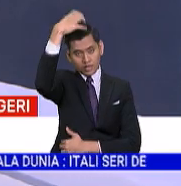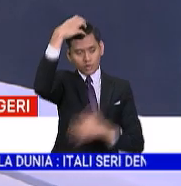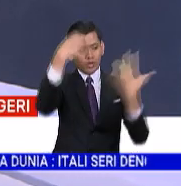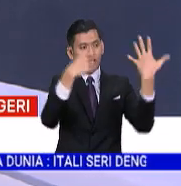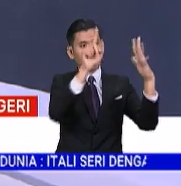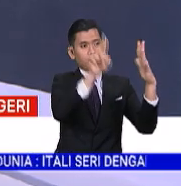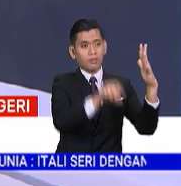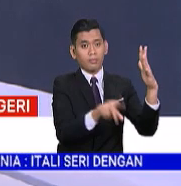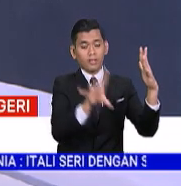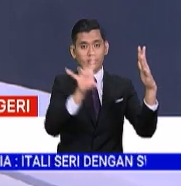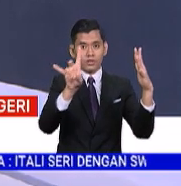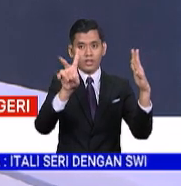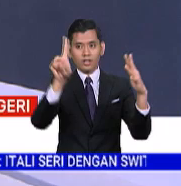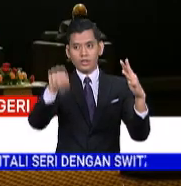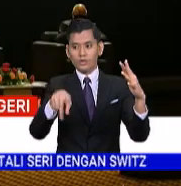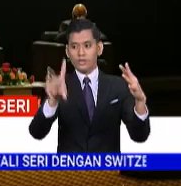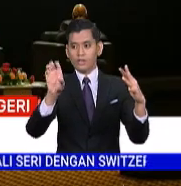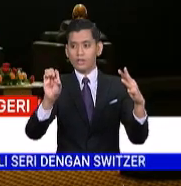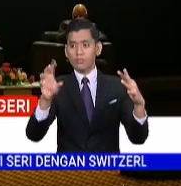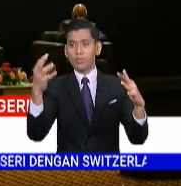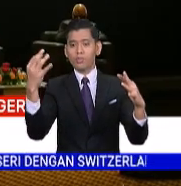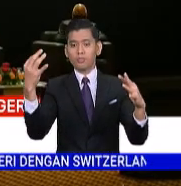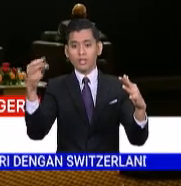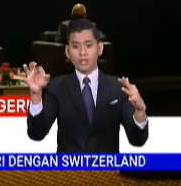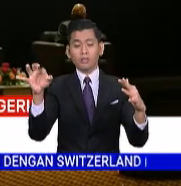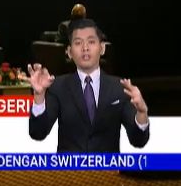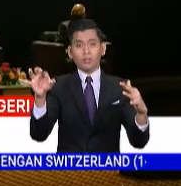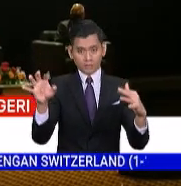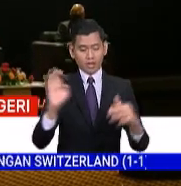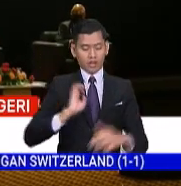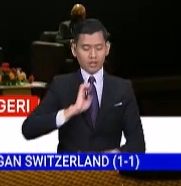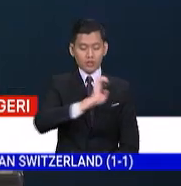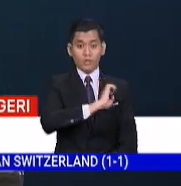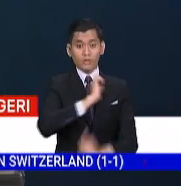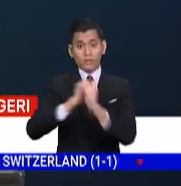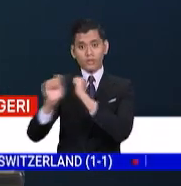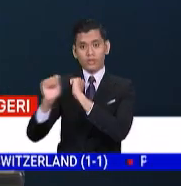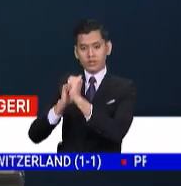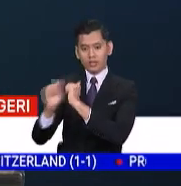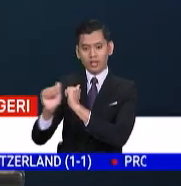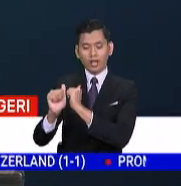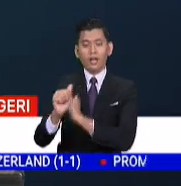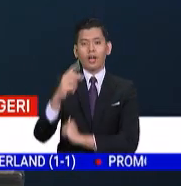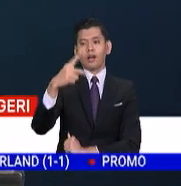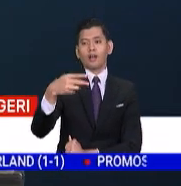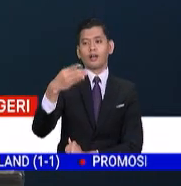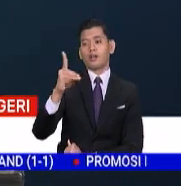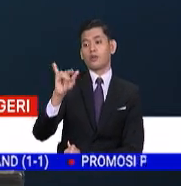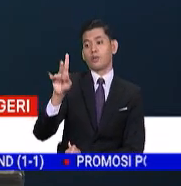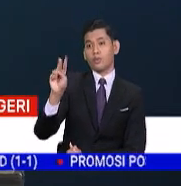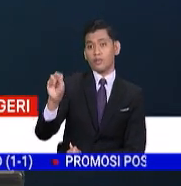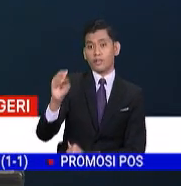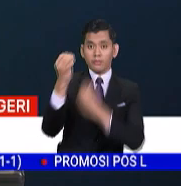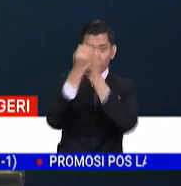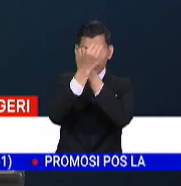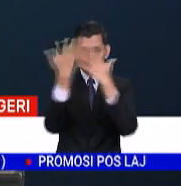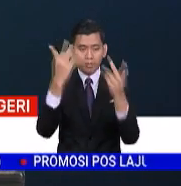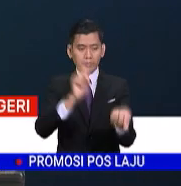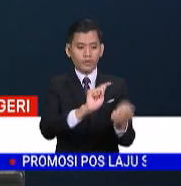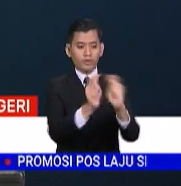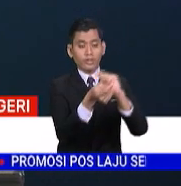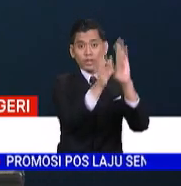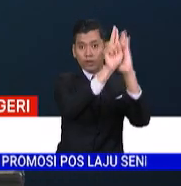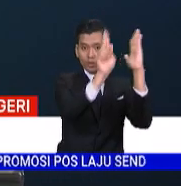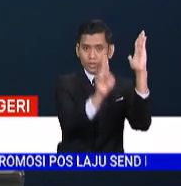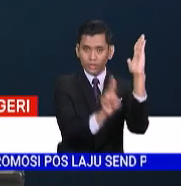Julai 2019. Exco Generasi Muda Sukan dan Modal Insan Muhammad Khairuddin Othman berkata, pindaan